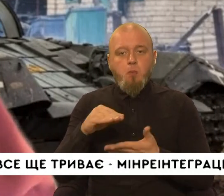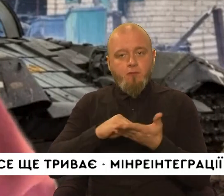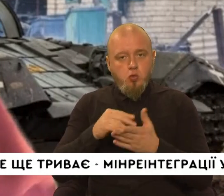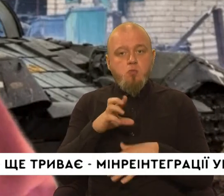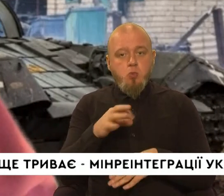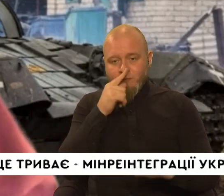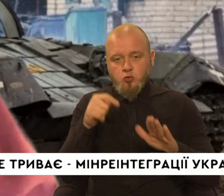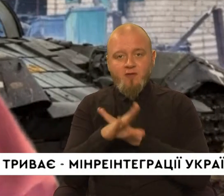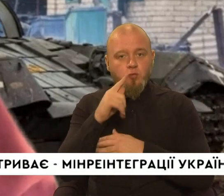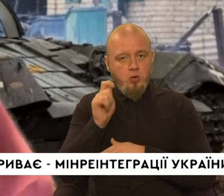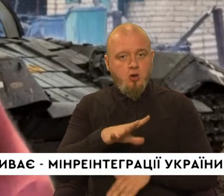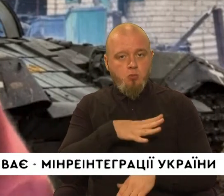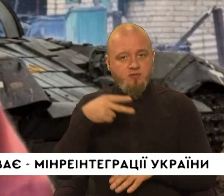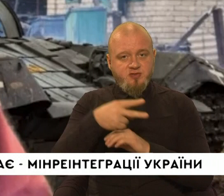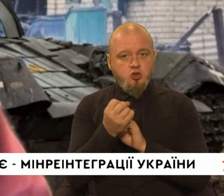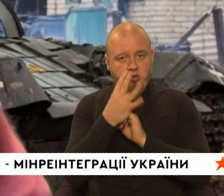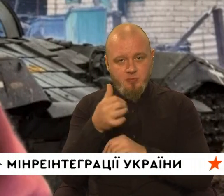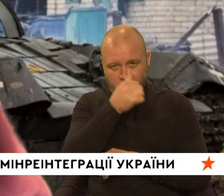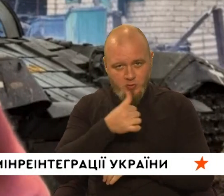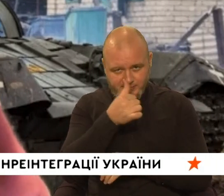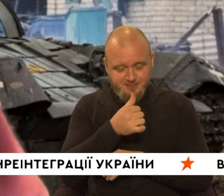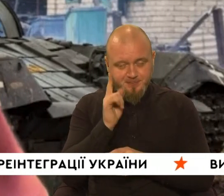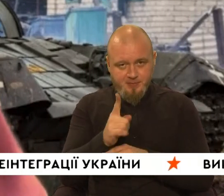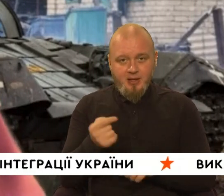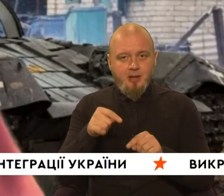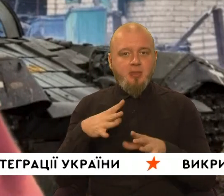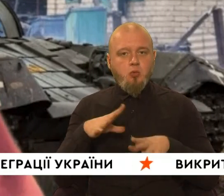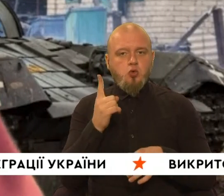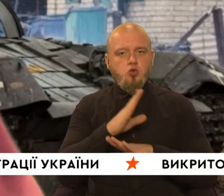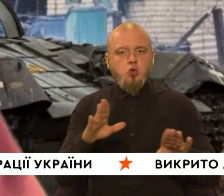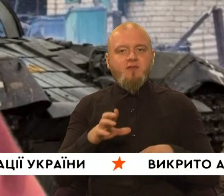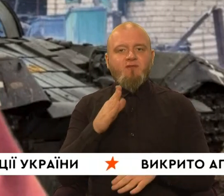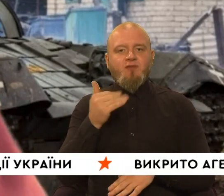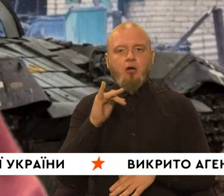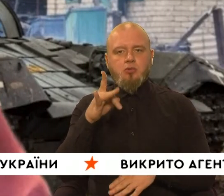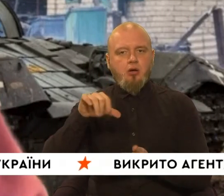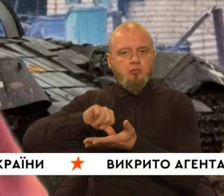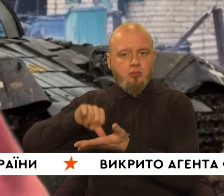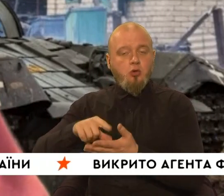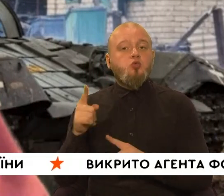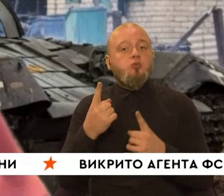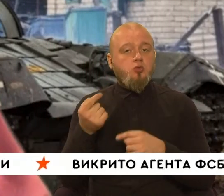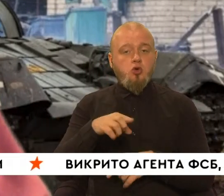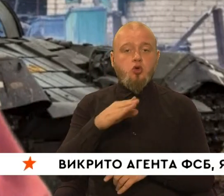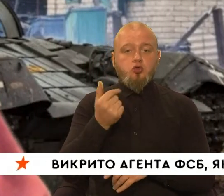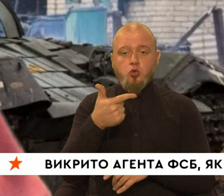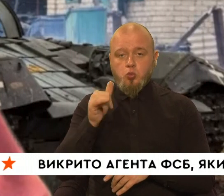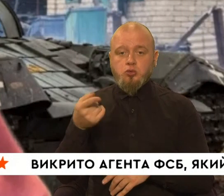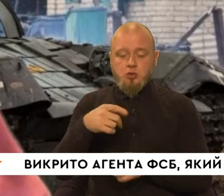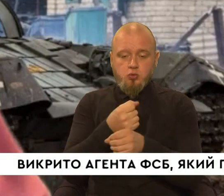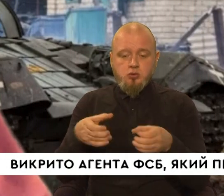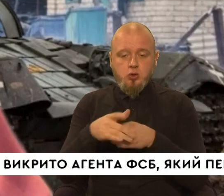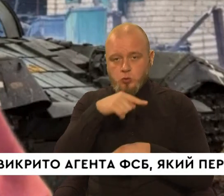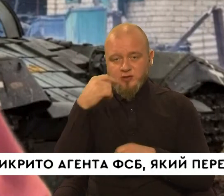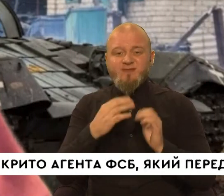повторне, бо вторгнення в Україну було у 2014-му, там не було жодних «Вагнерів». Чому? Бо Шойгу та Збройні сили Росії